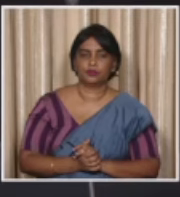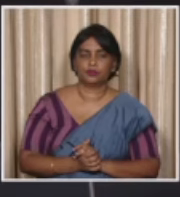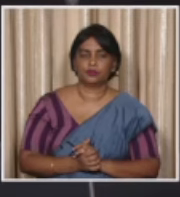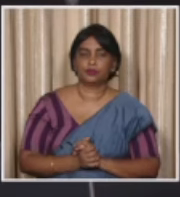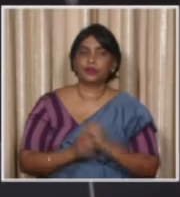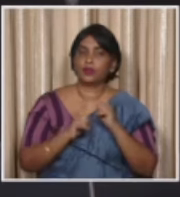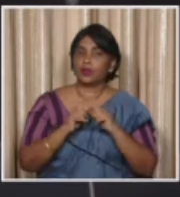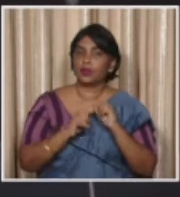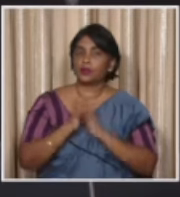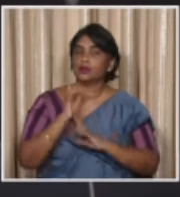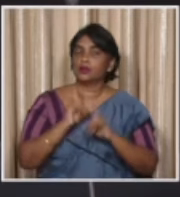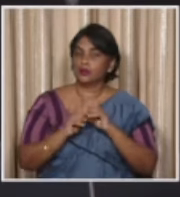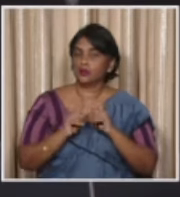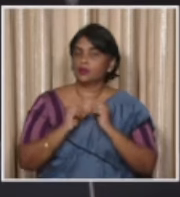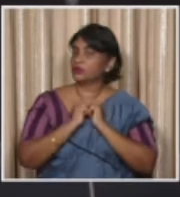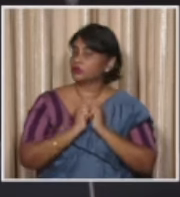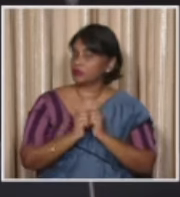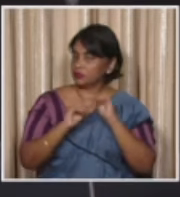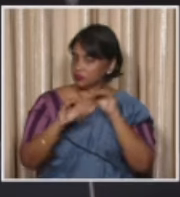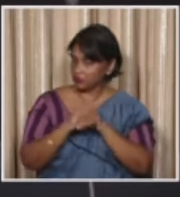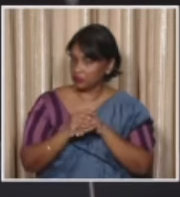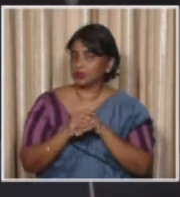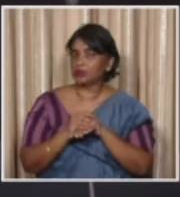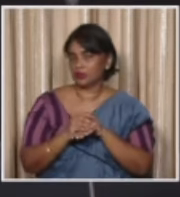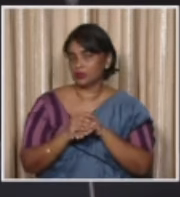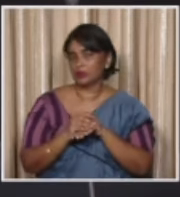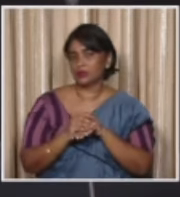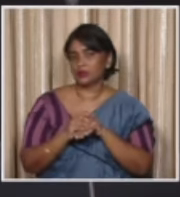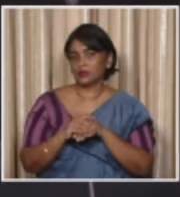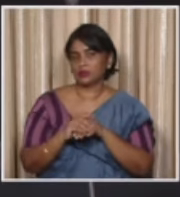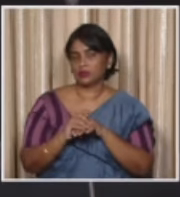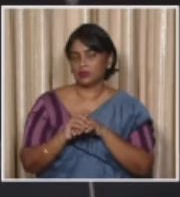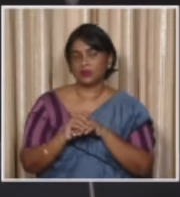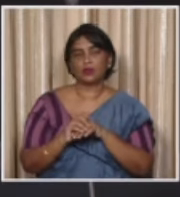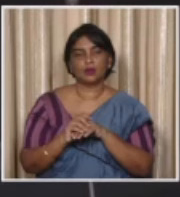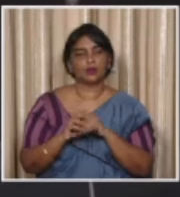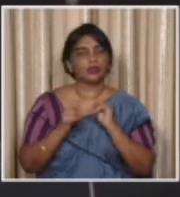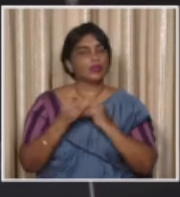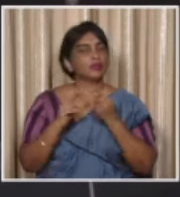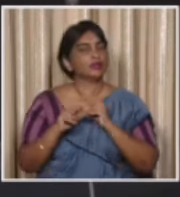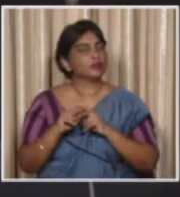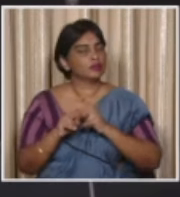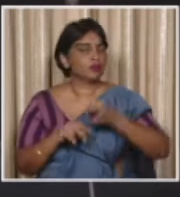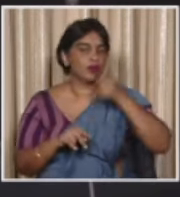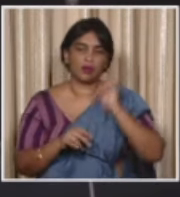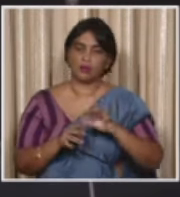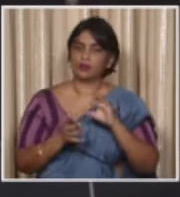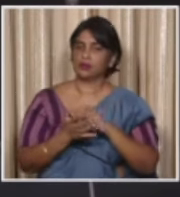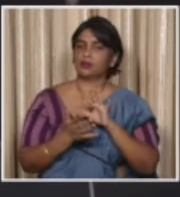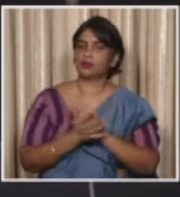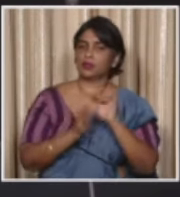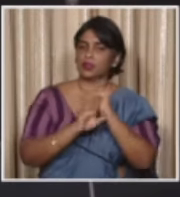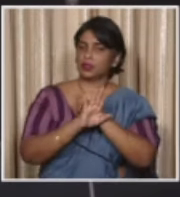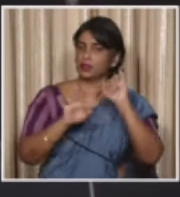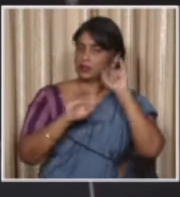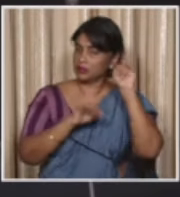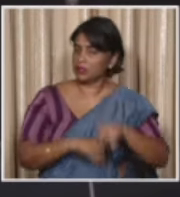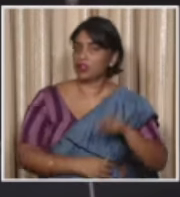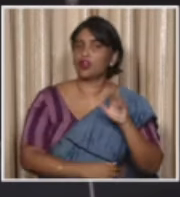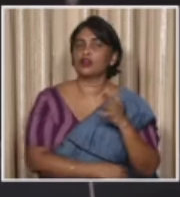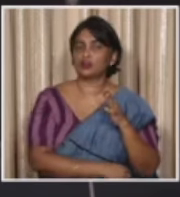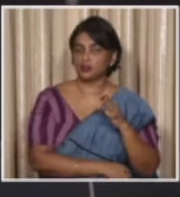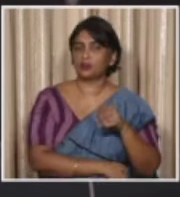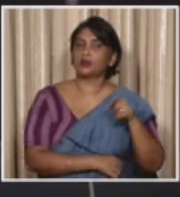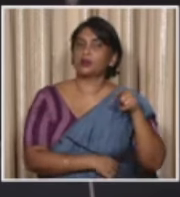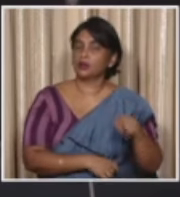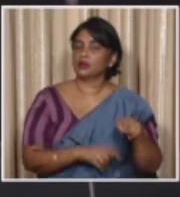අධ්‍යාපන අමාත්‍යංශයේ පත්වීම් බලධාරියා වෙත අනද්දෙන කාර්යමණ්ඩල අනුමත සේකු සංඛ්‍යාව 16,080ක් ඉන්නවා. ඒ